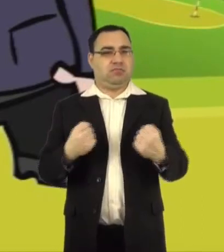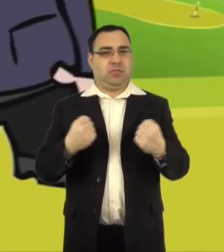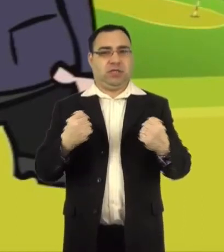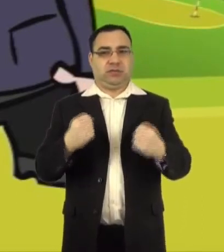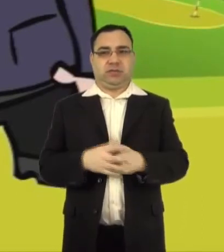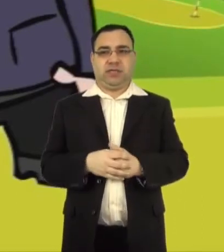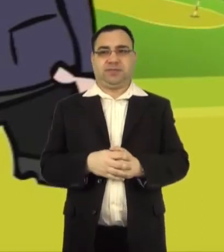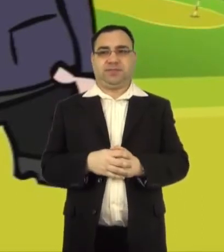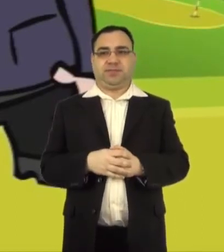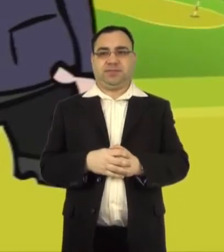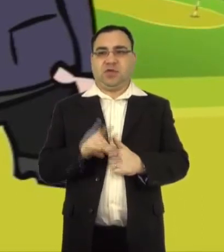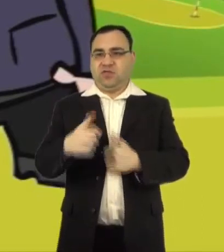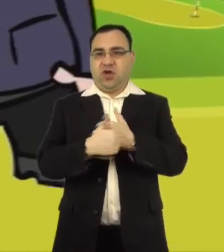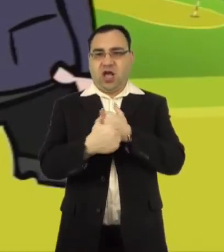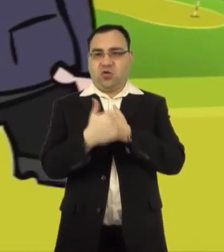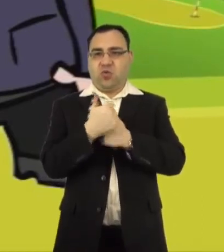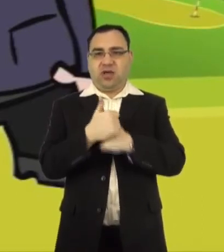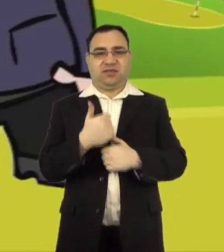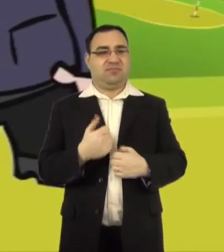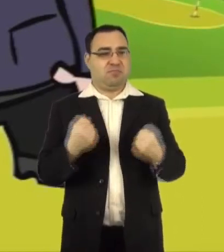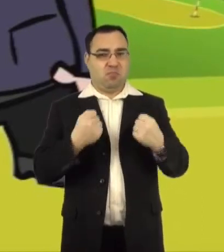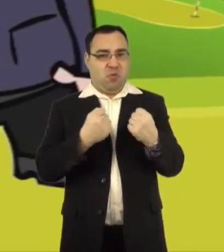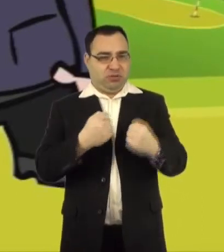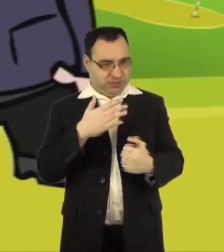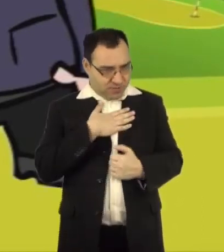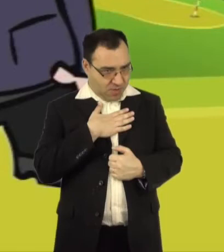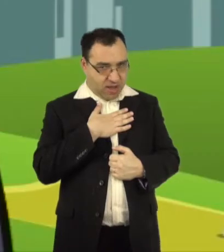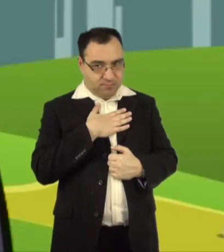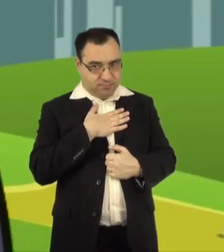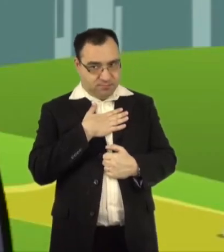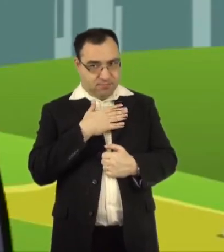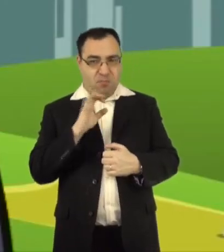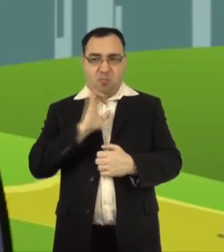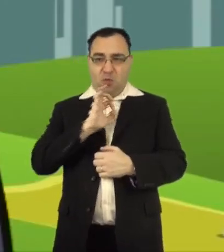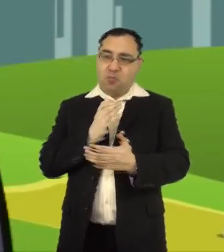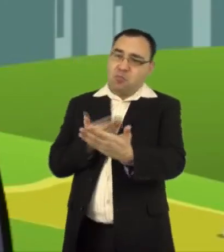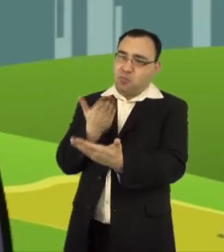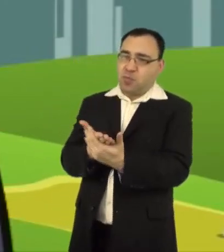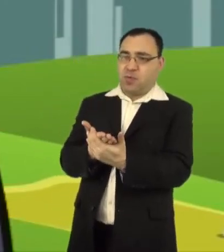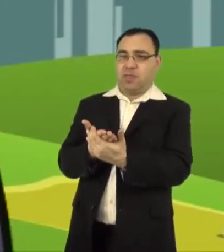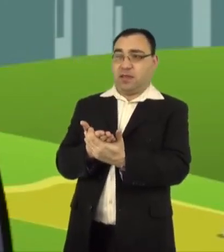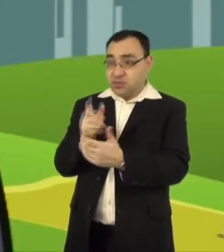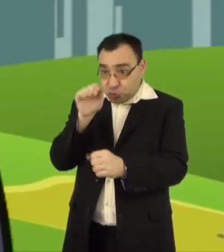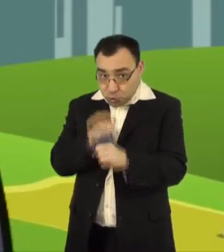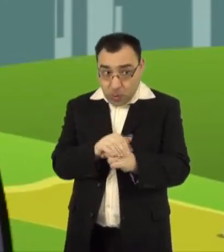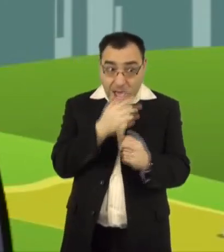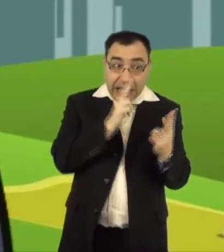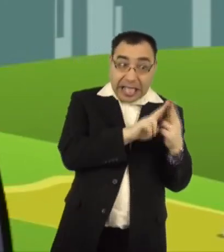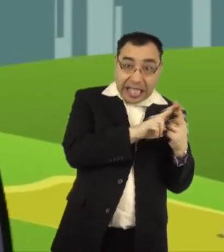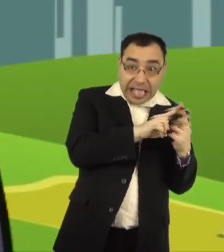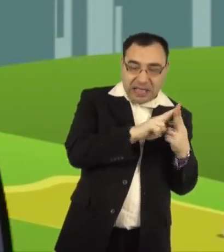Mocne. O kurcze. A pańskie argumenty? Są jeszcze mocniejsze. Moi mocodawcy proponują panu w zamian za